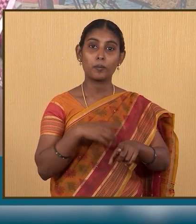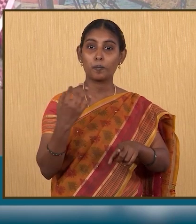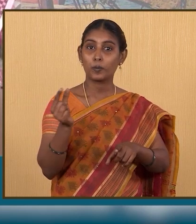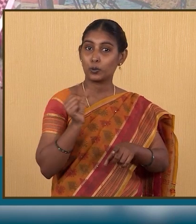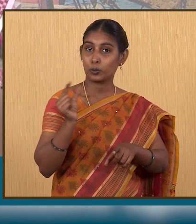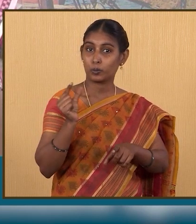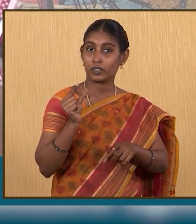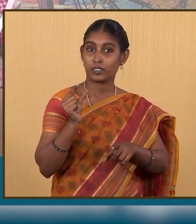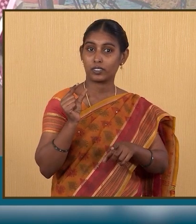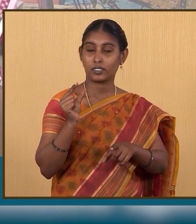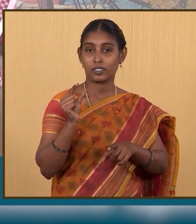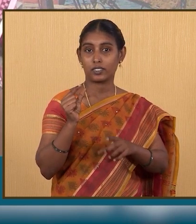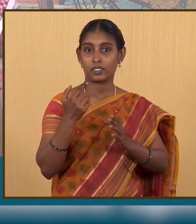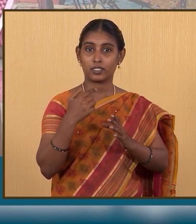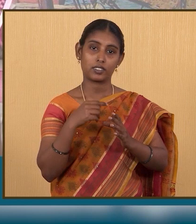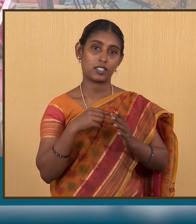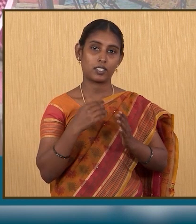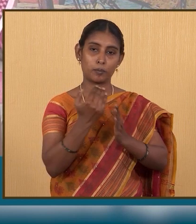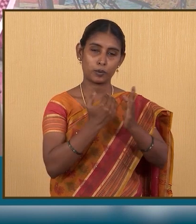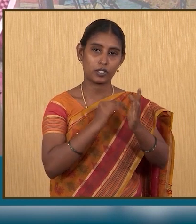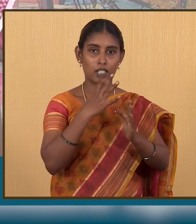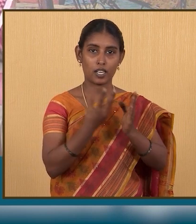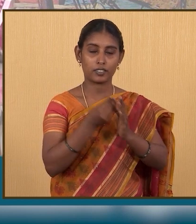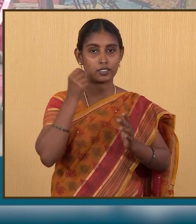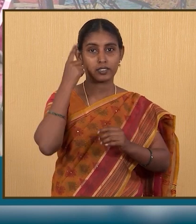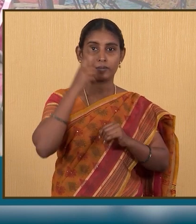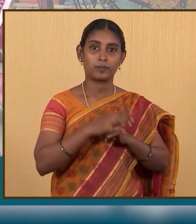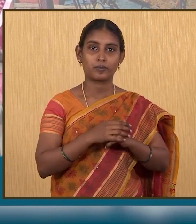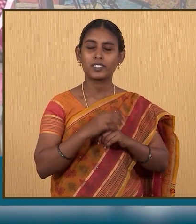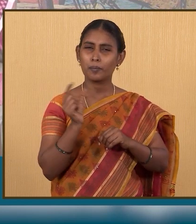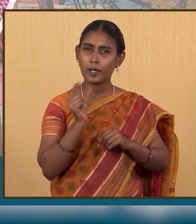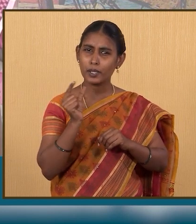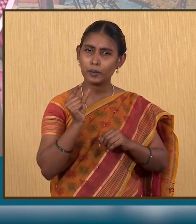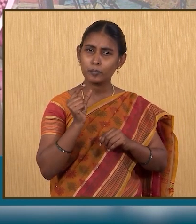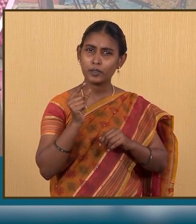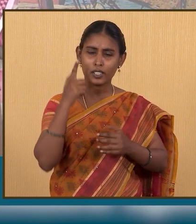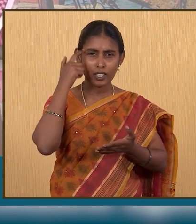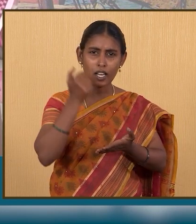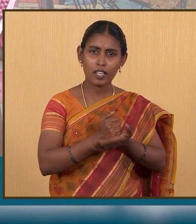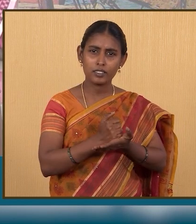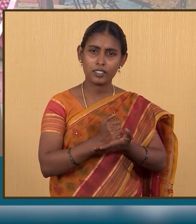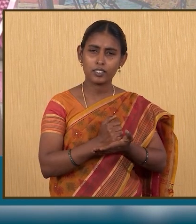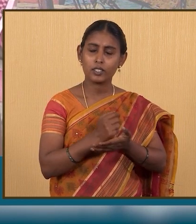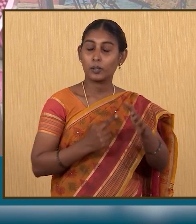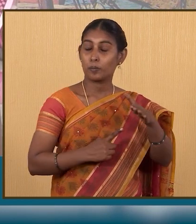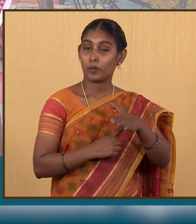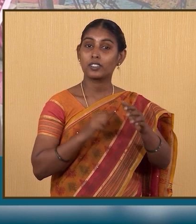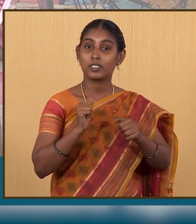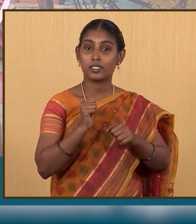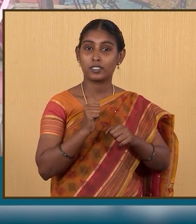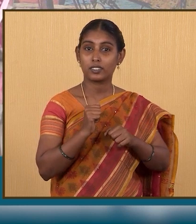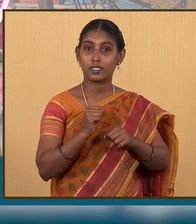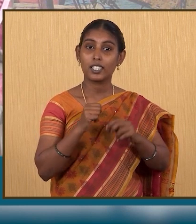ஆதாரங்கள் அப்படிங்கிற விஷயத்த தெரிஞ்சுக்கலாம். இந்த பயன்பாட்டு ஆதாரங்களில் மிகவும் முக்கியமானது